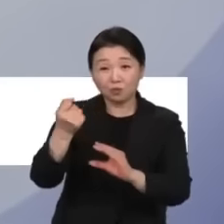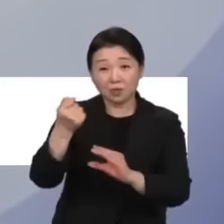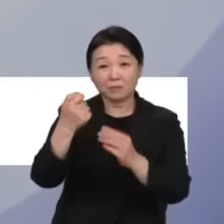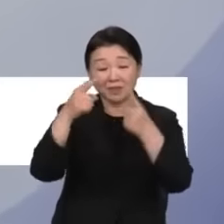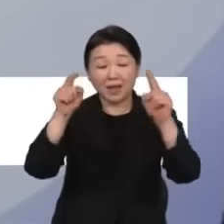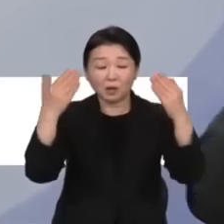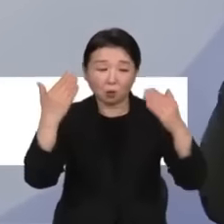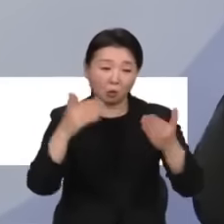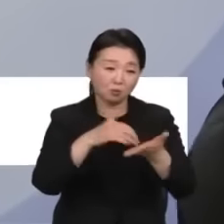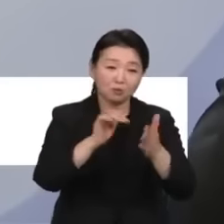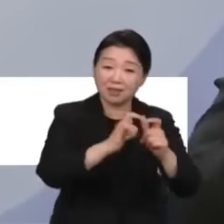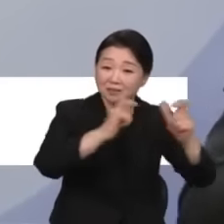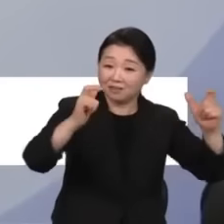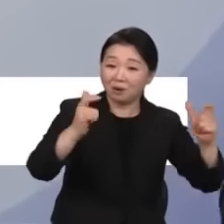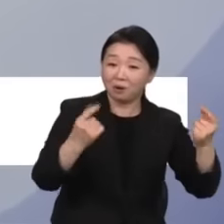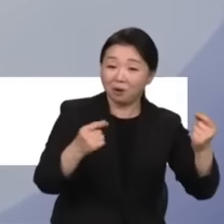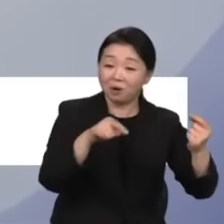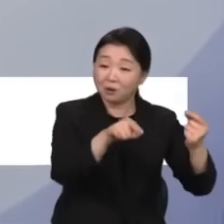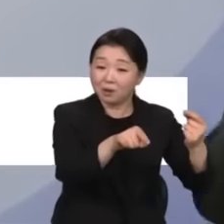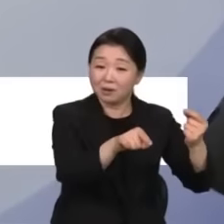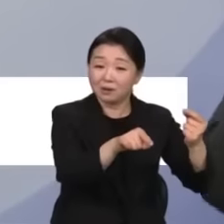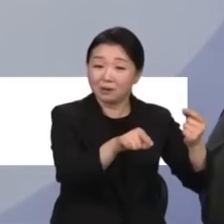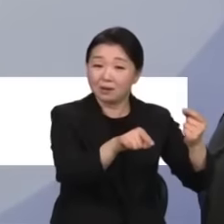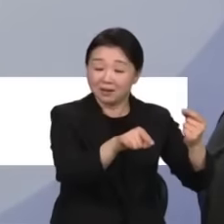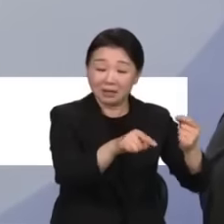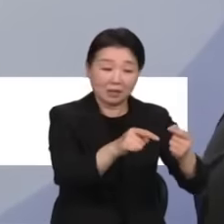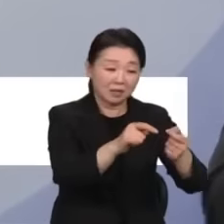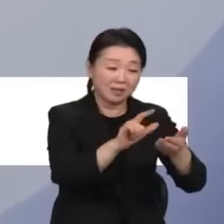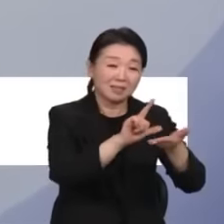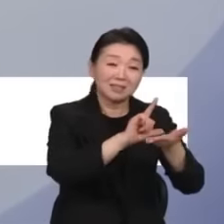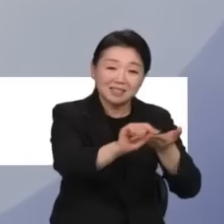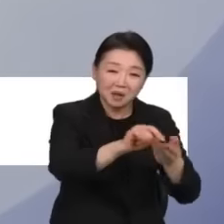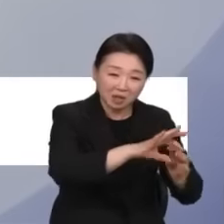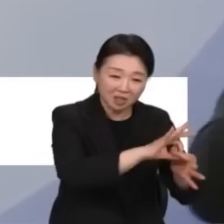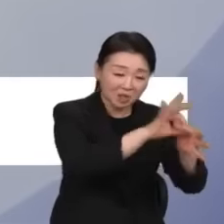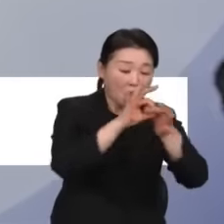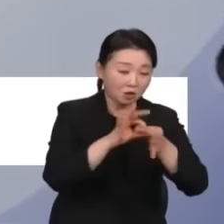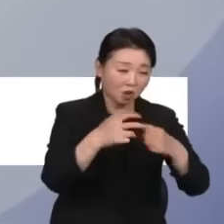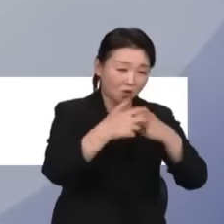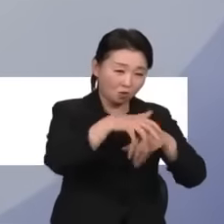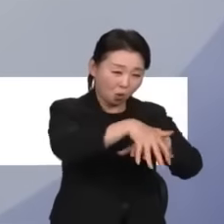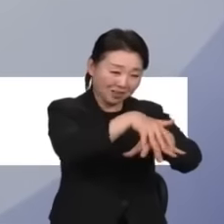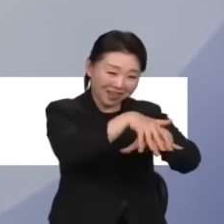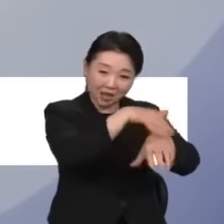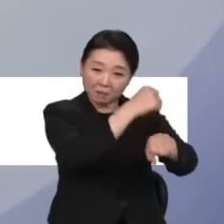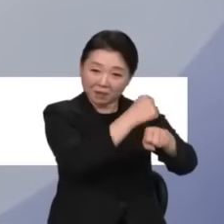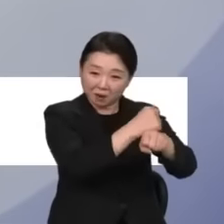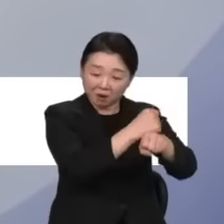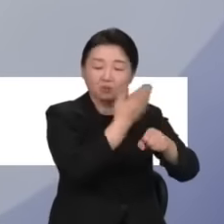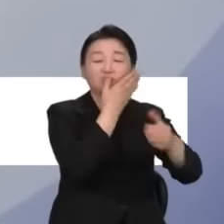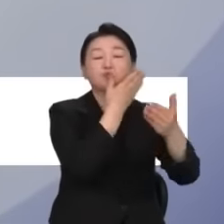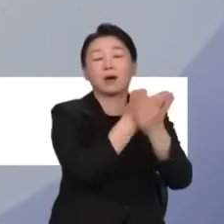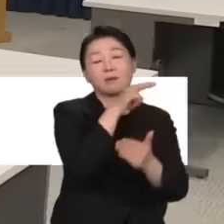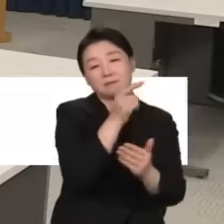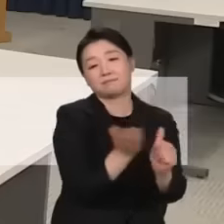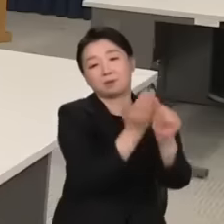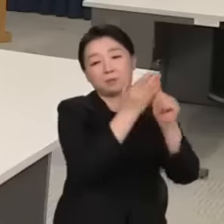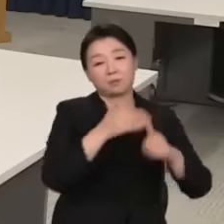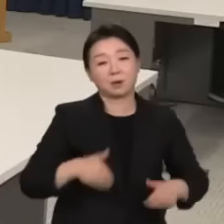정원도 많이 늘렸는데 거기를 지역 완결형 그 의료 체계 구축의 핵심 축으로 육성을